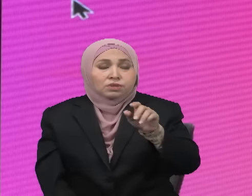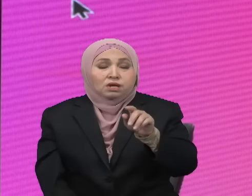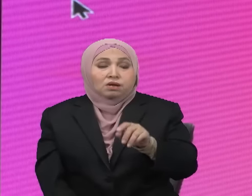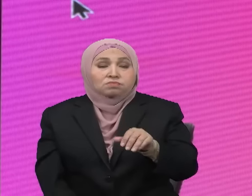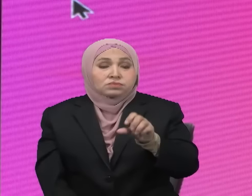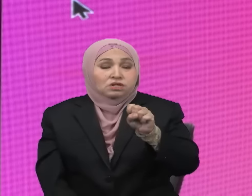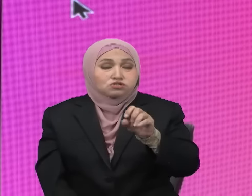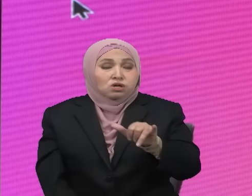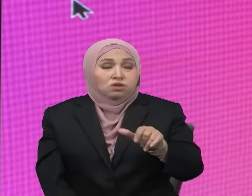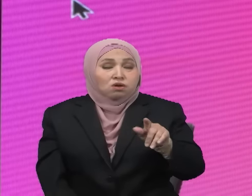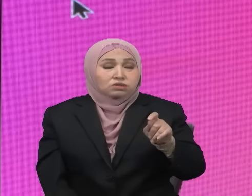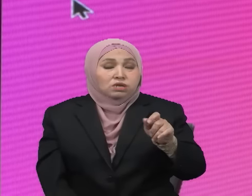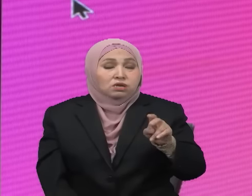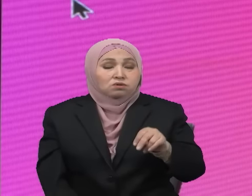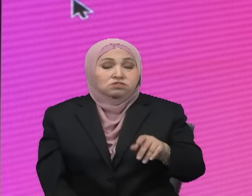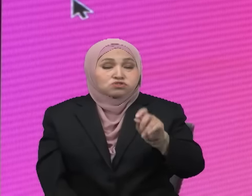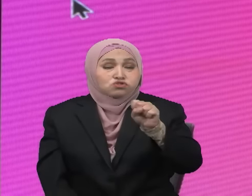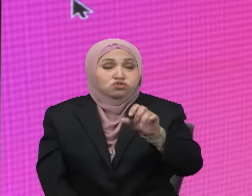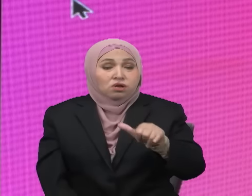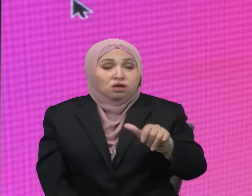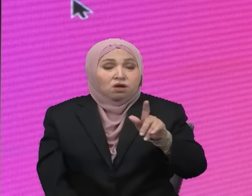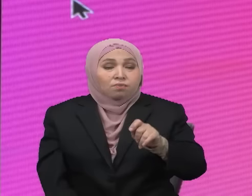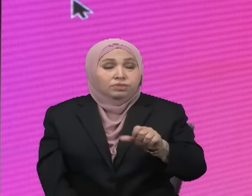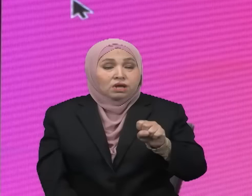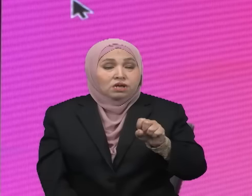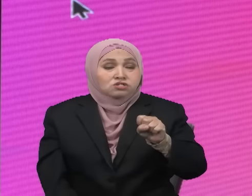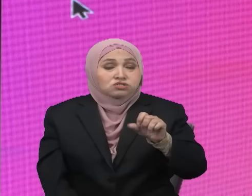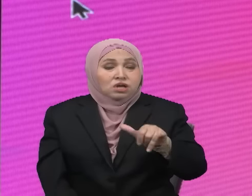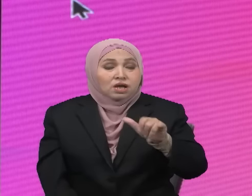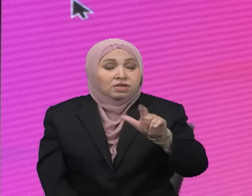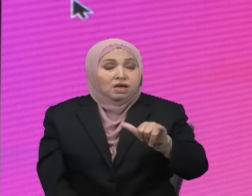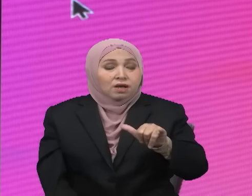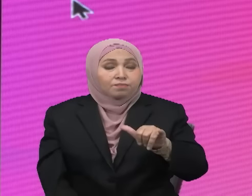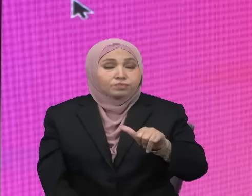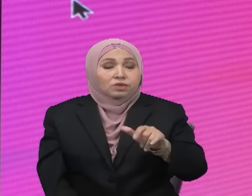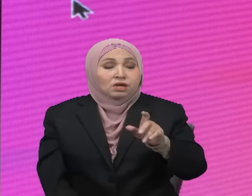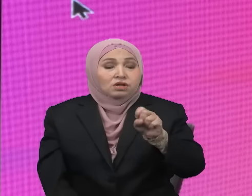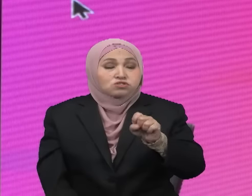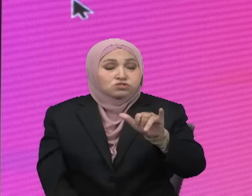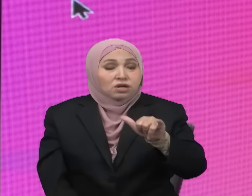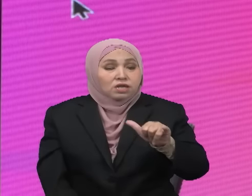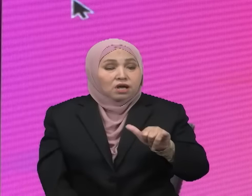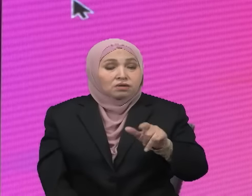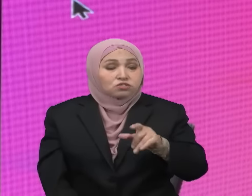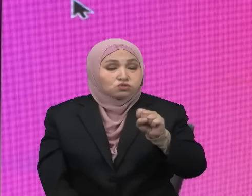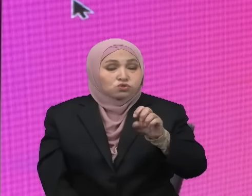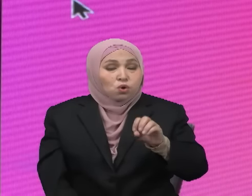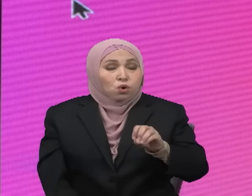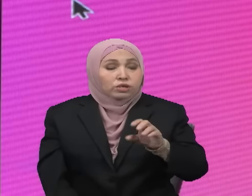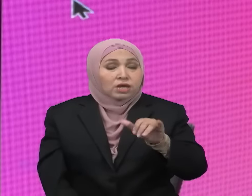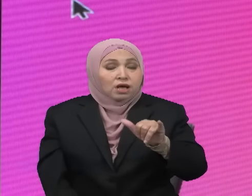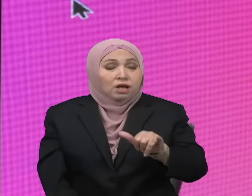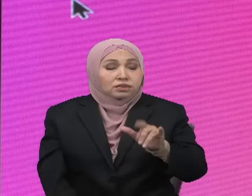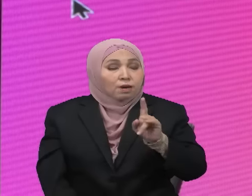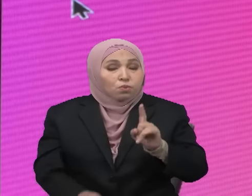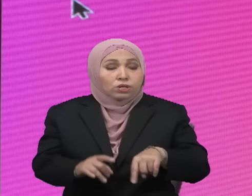Syayatin. Jangan syayatin. Syaya. Syaya. Syaya. Sama. Sya pun tak boleh sya. Ya.